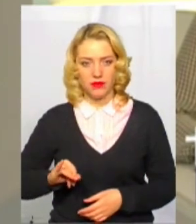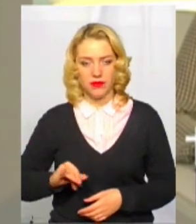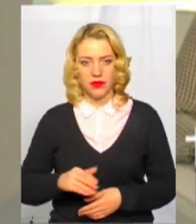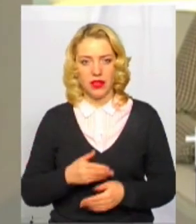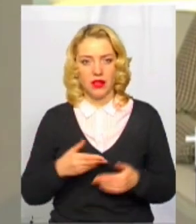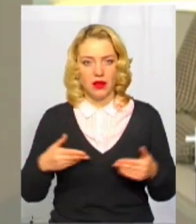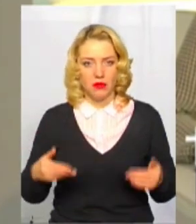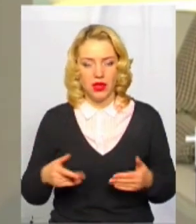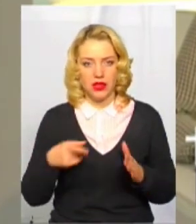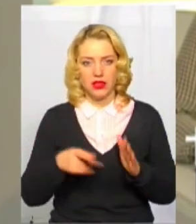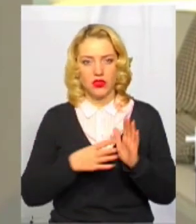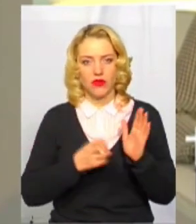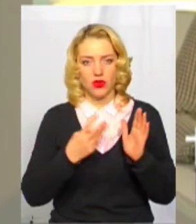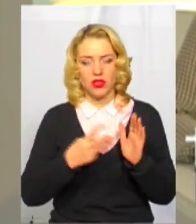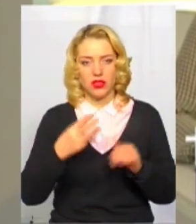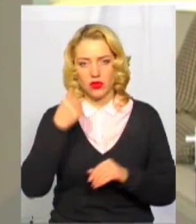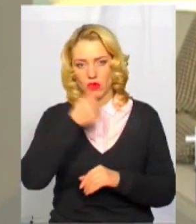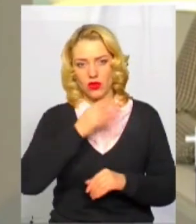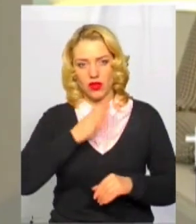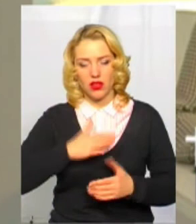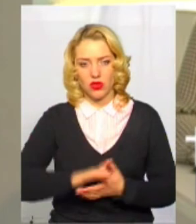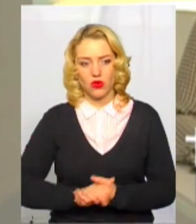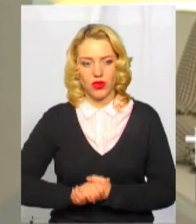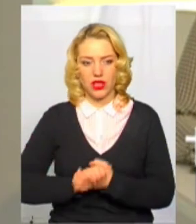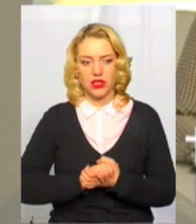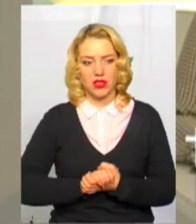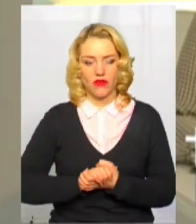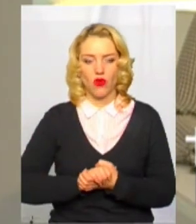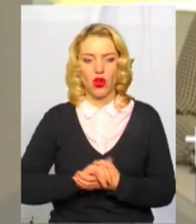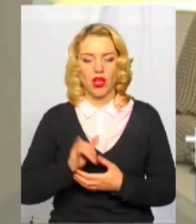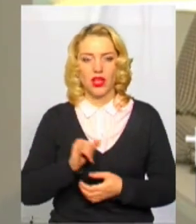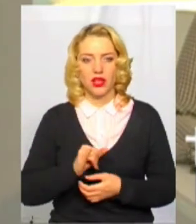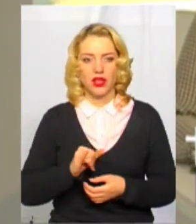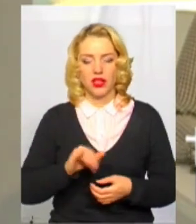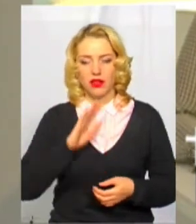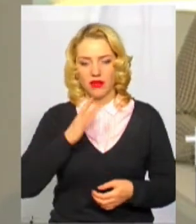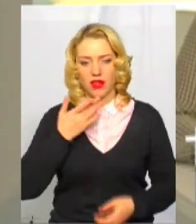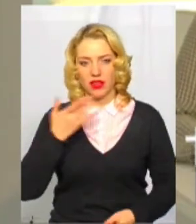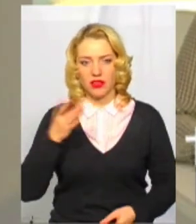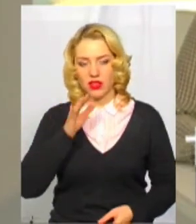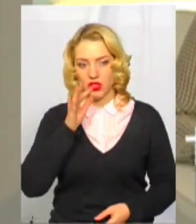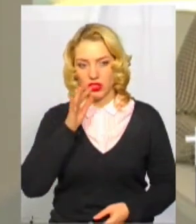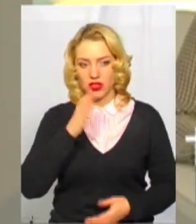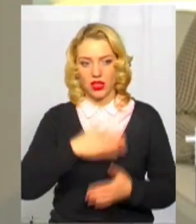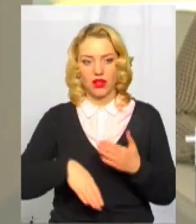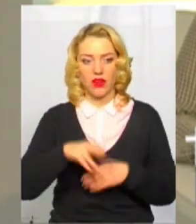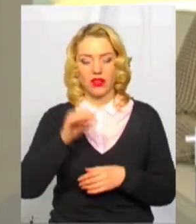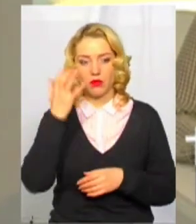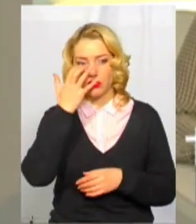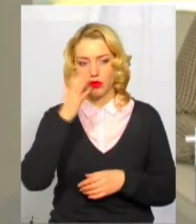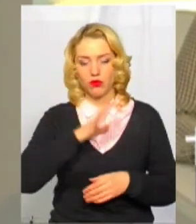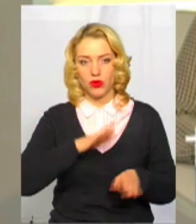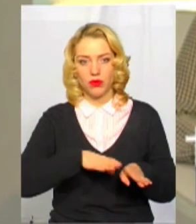з 1933 року наше товариство. І в радянські часи інваліди по зору